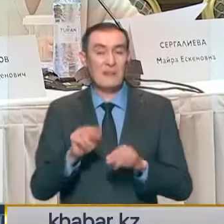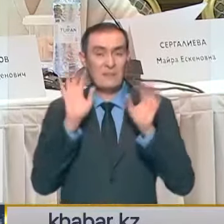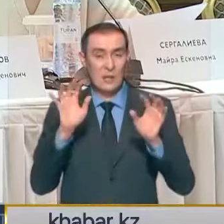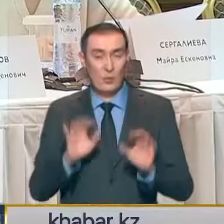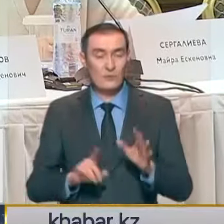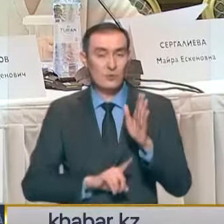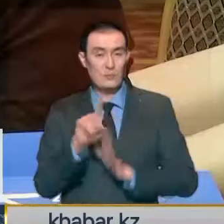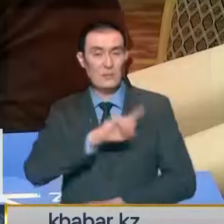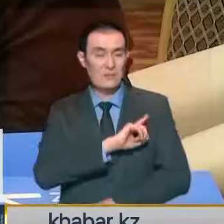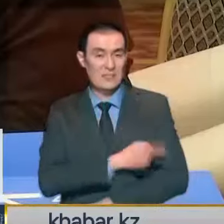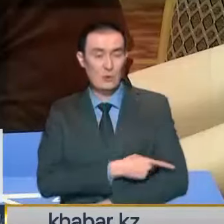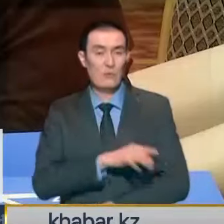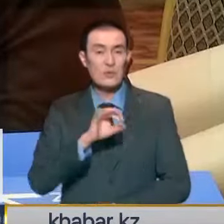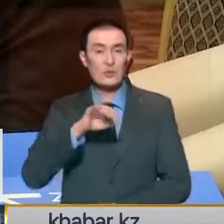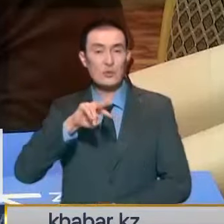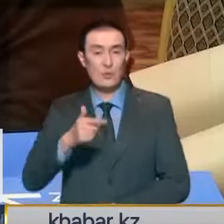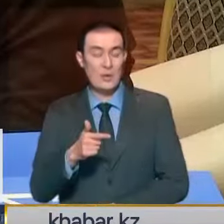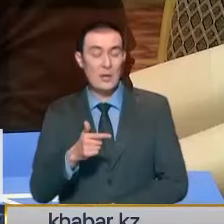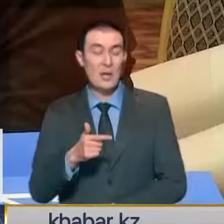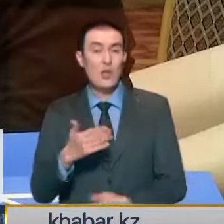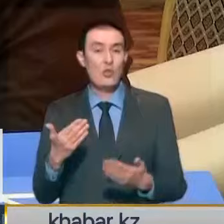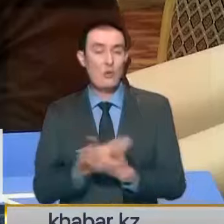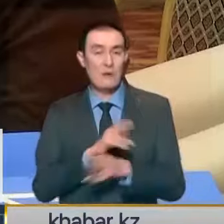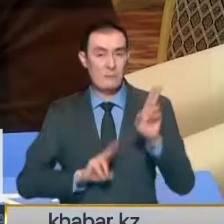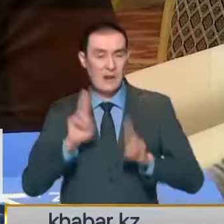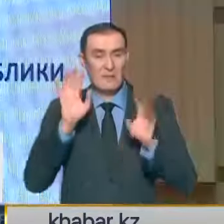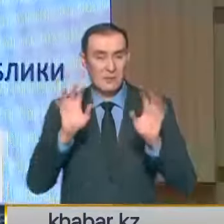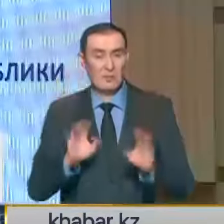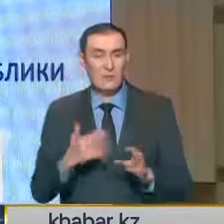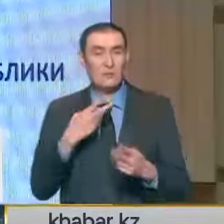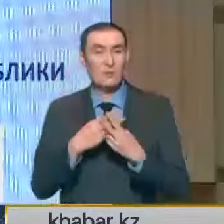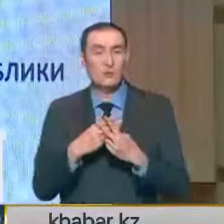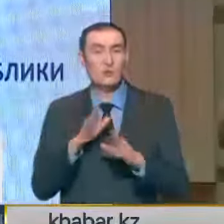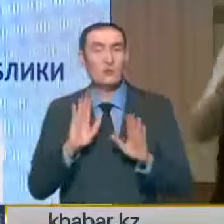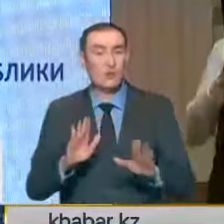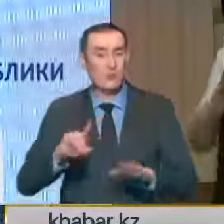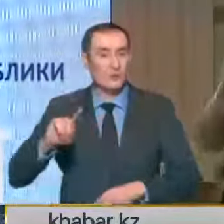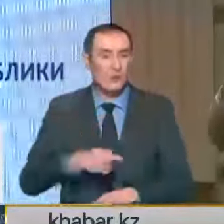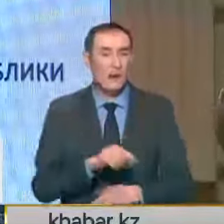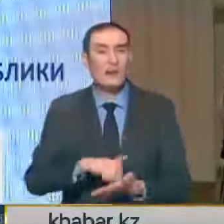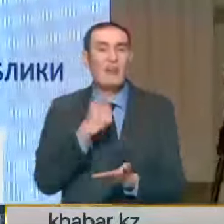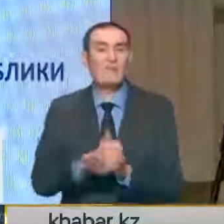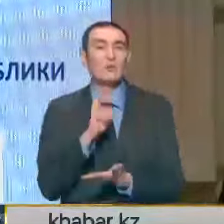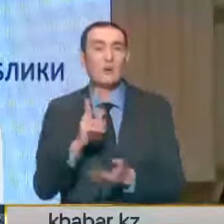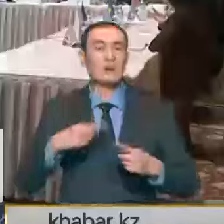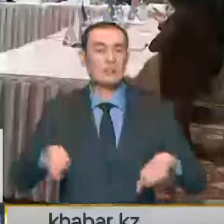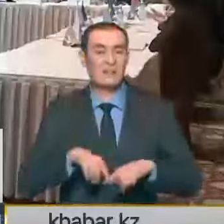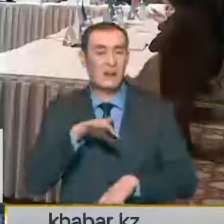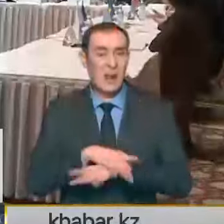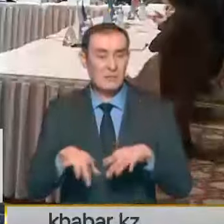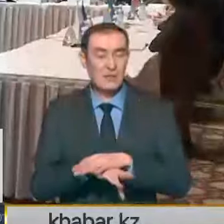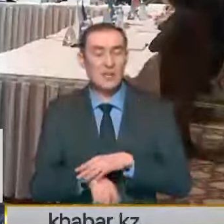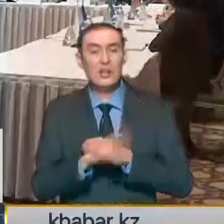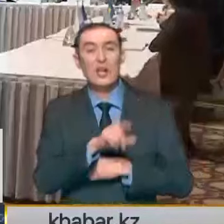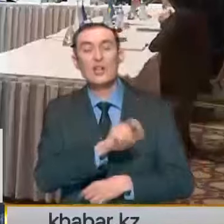документ вступили в силу в июле. Одно из новшеств закона: отныне в тюрьму сажают не только главных организаторов рабства, но и